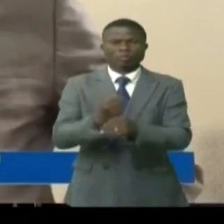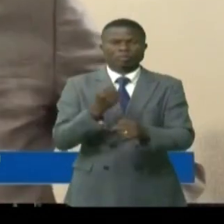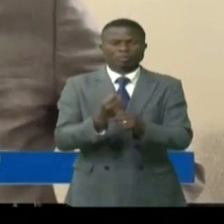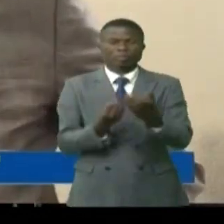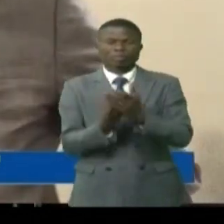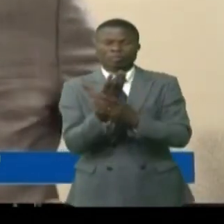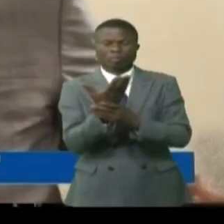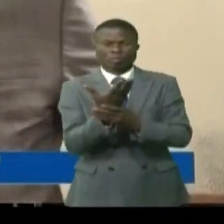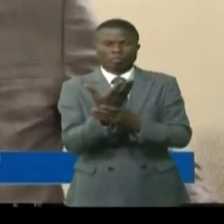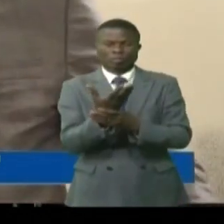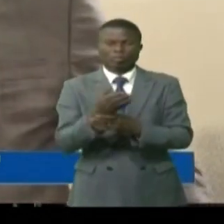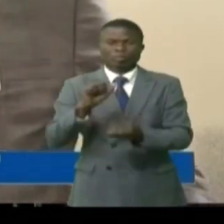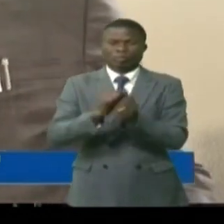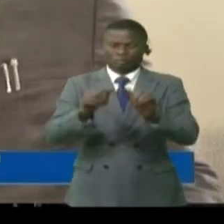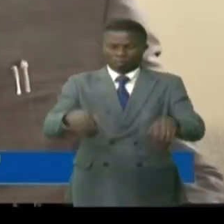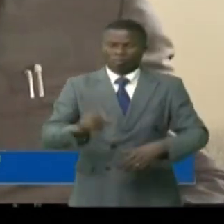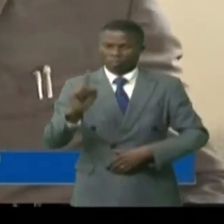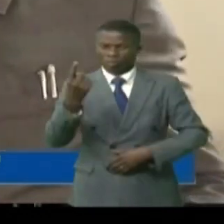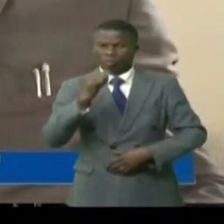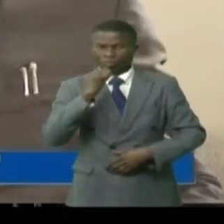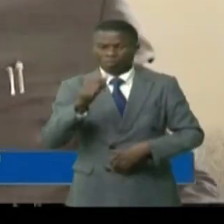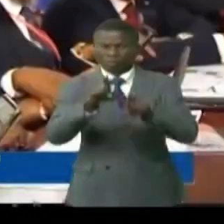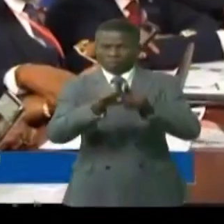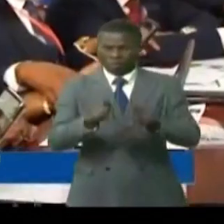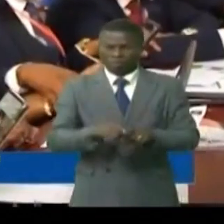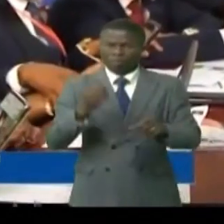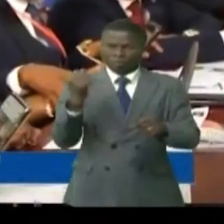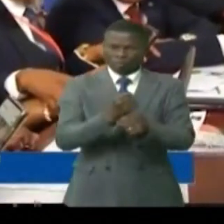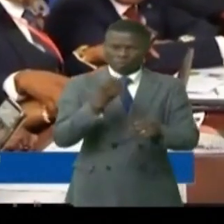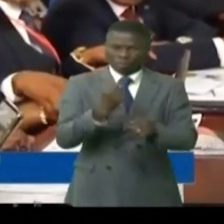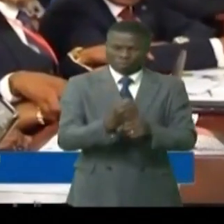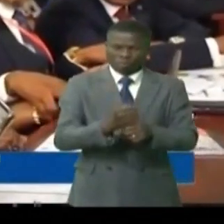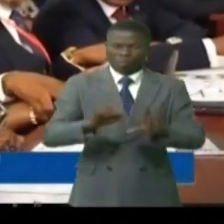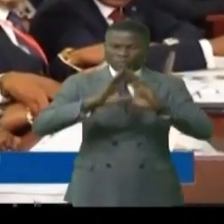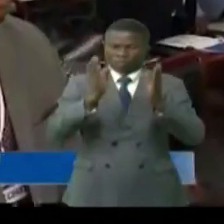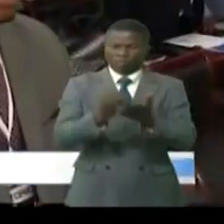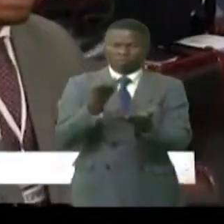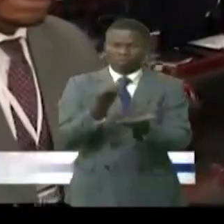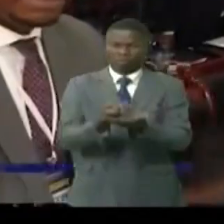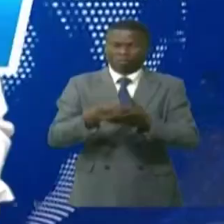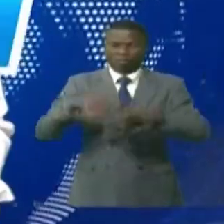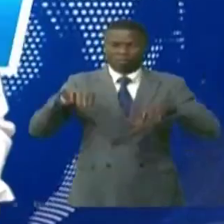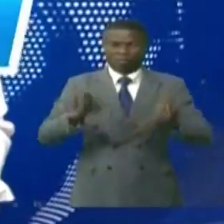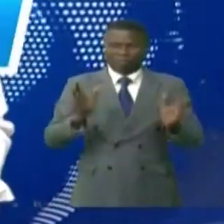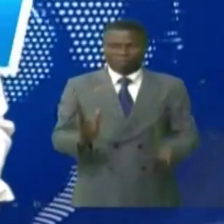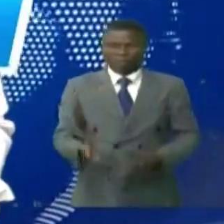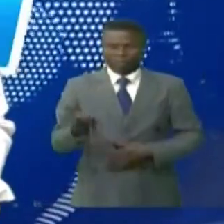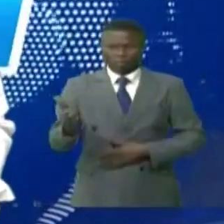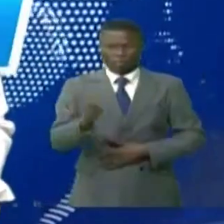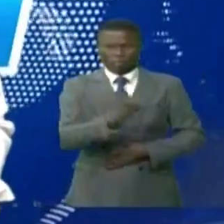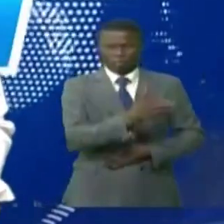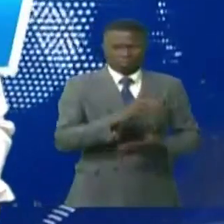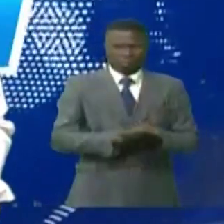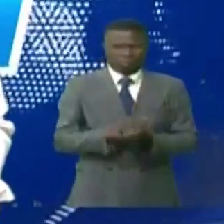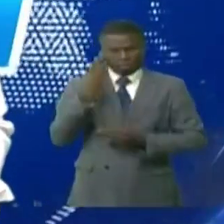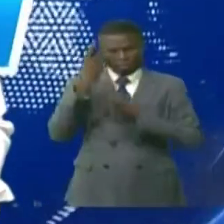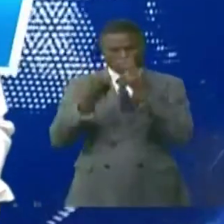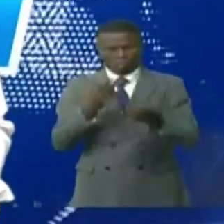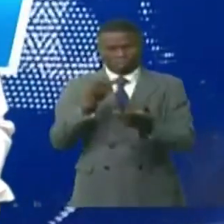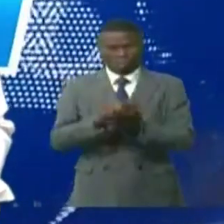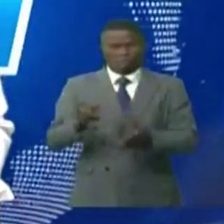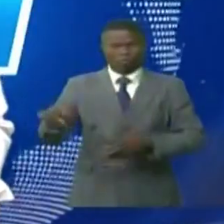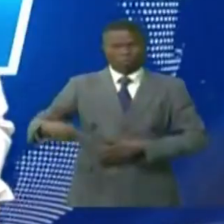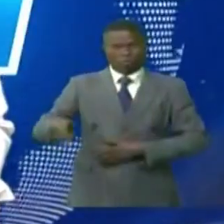concerne non seulement le secteur de l'agriculture, mais aussi l'ensemble de l'économie congolaise. Un tour d'actualité dans